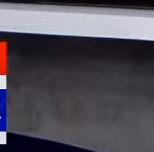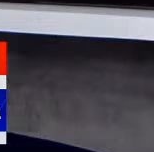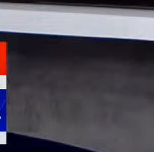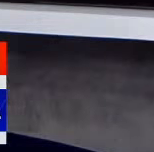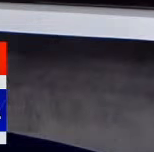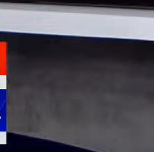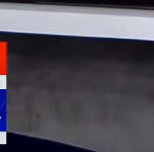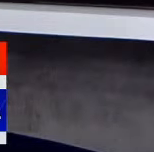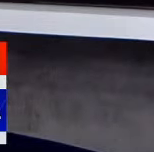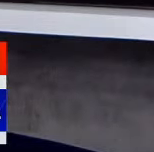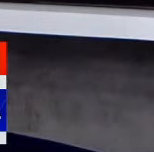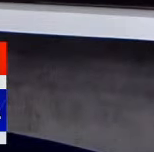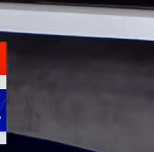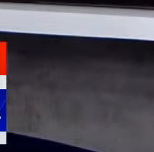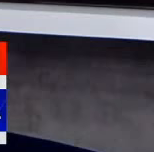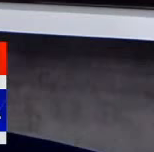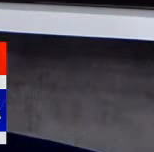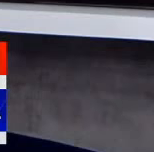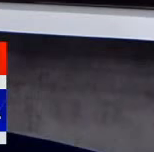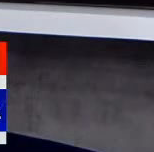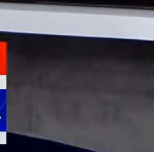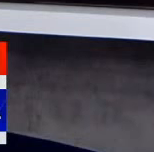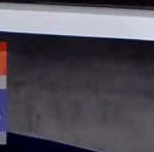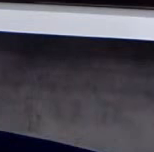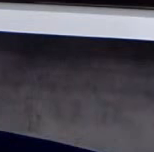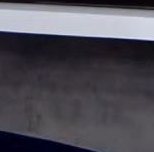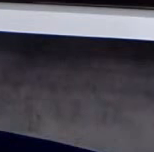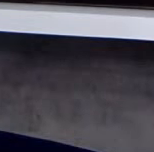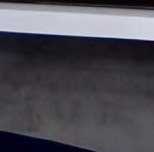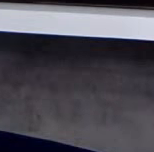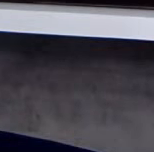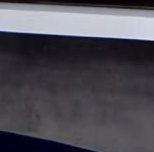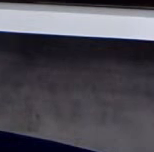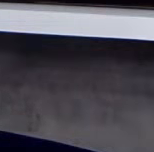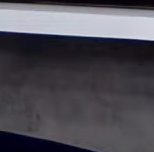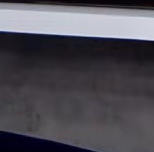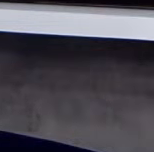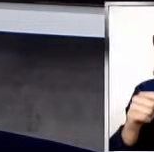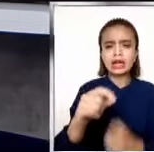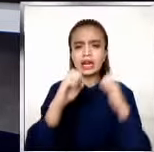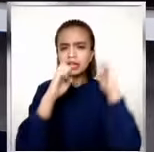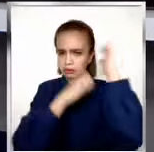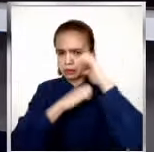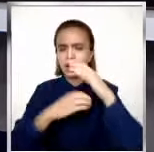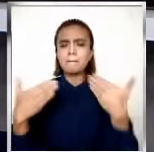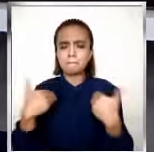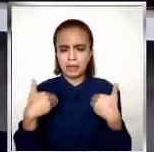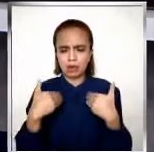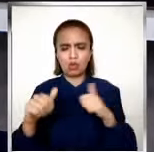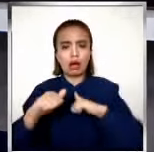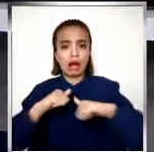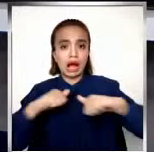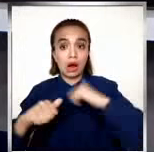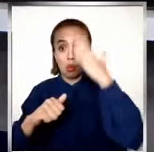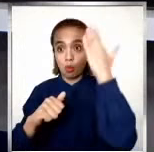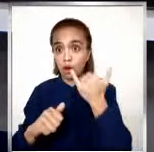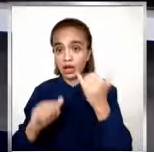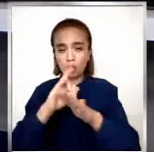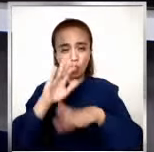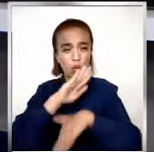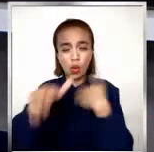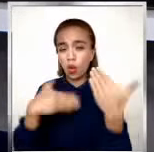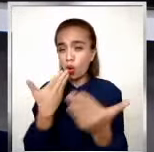sa sumbungan ng bayan. Dahil ang inyong sumbong, asahan ninyong mabibigyan ng aksyon. Dahil mga sumbungan ng bayan, eh, hindi namin